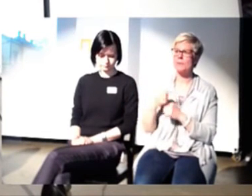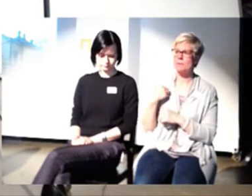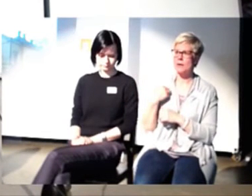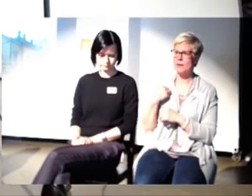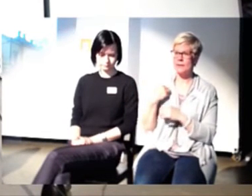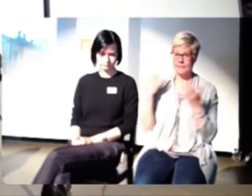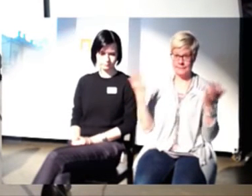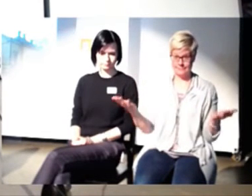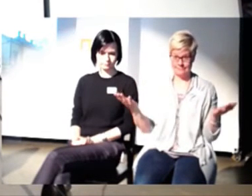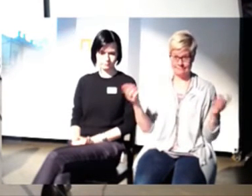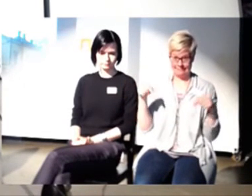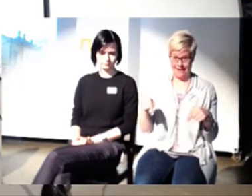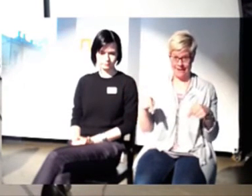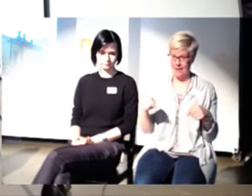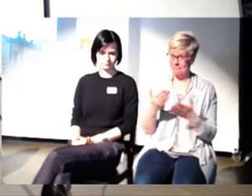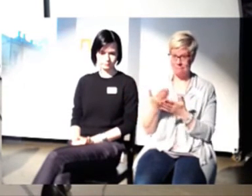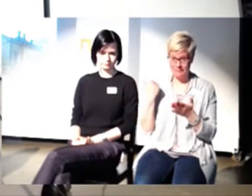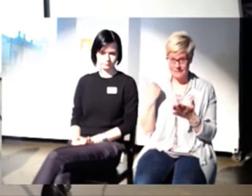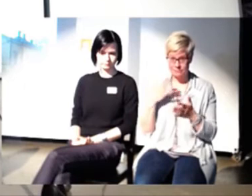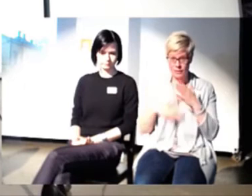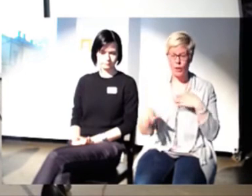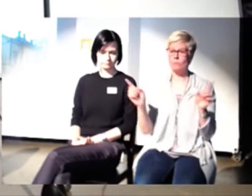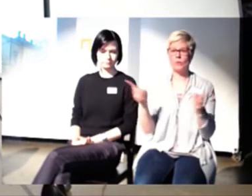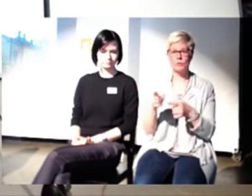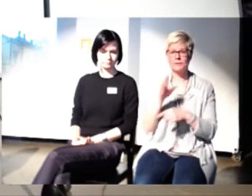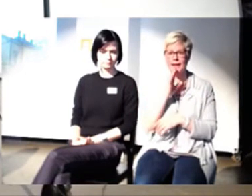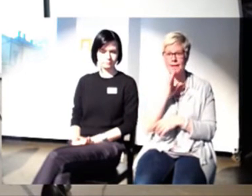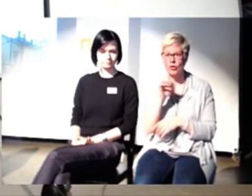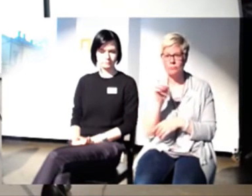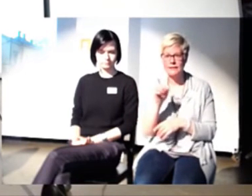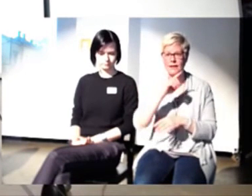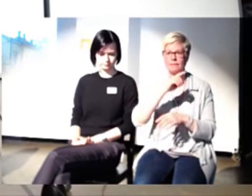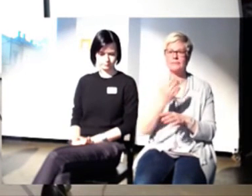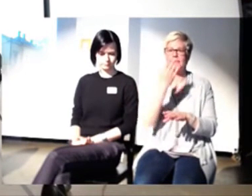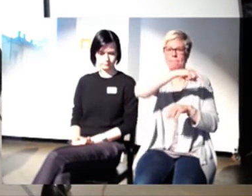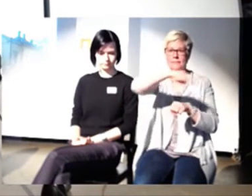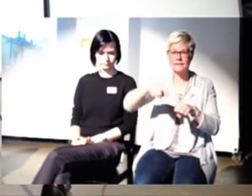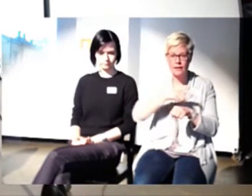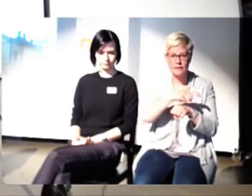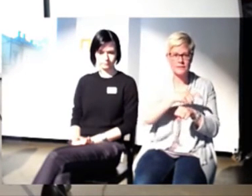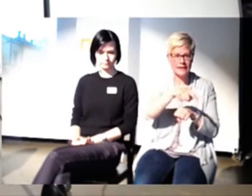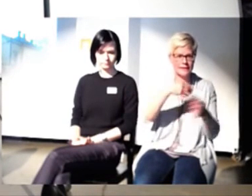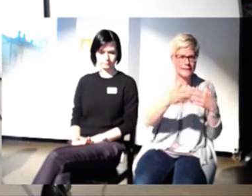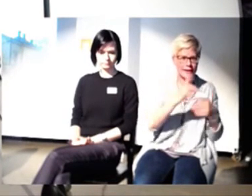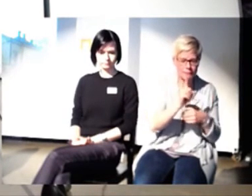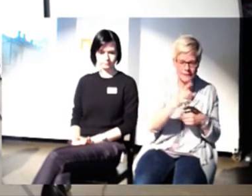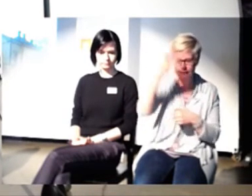täällä tänään sen takia, että mä haluaisin lyhyesti vaan kertoa, mitä me puuhataan tuolla Tammisaaressa ja täällä Helsingissä, mutta myös sen takia, että me